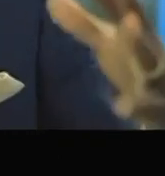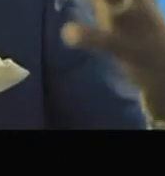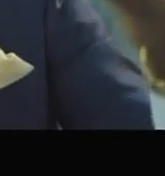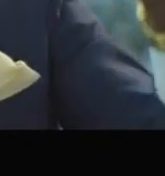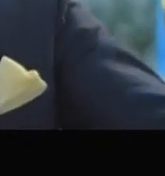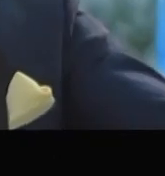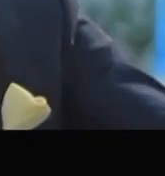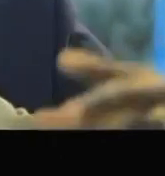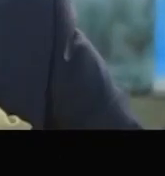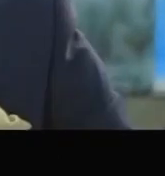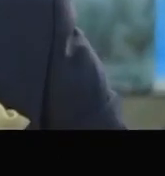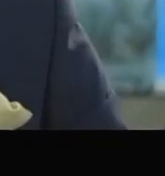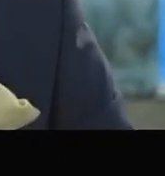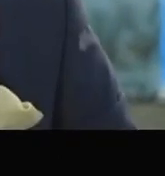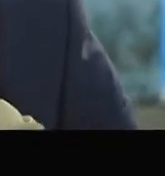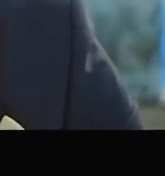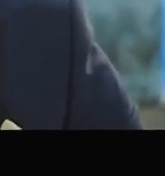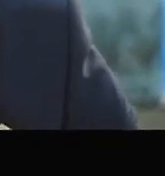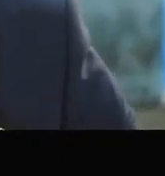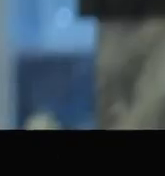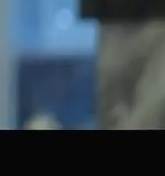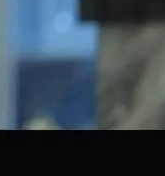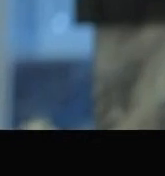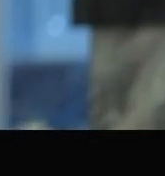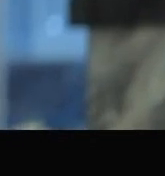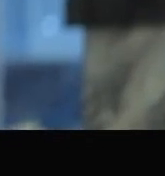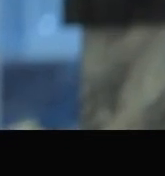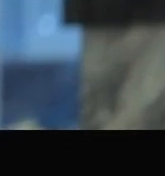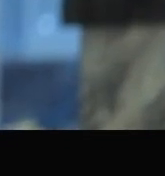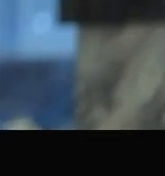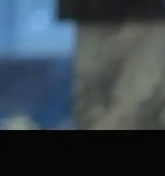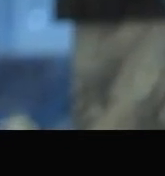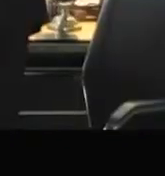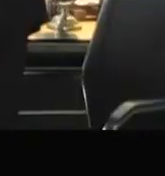bateau et facture, on a. Pourquoi on a pas mis ça de bon? 90 millions de francs congolais.